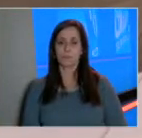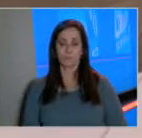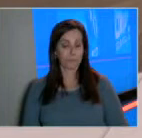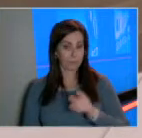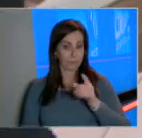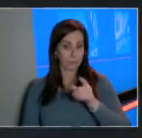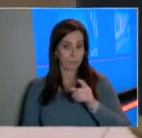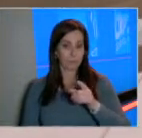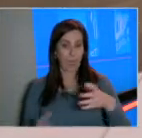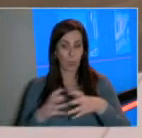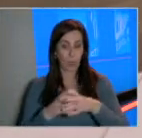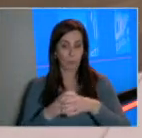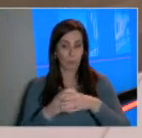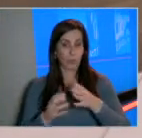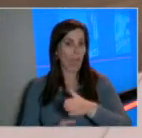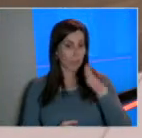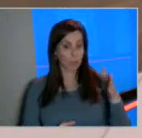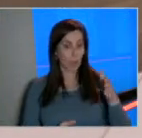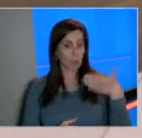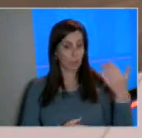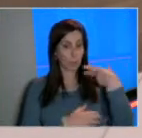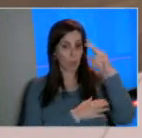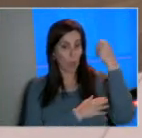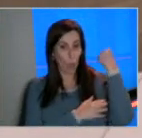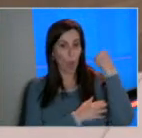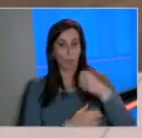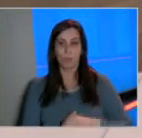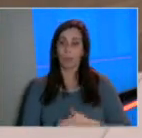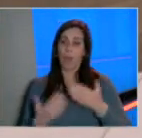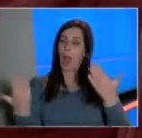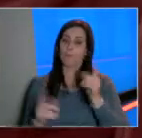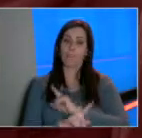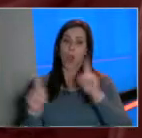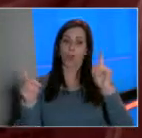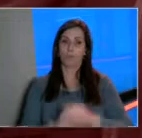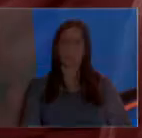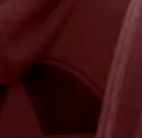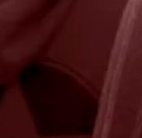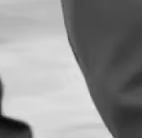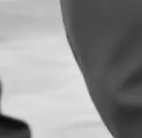אתה חושב שהאיחוד במפלגות השמאל יחזק אותם? הלוואי ולא.